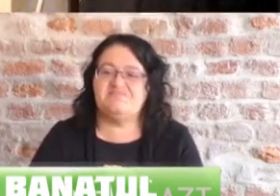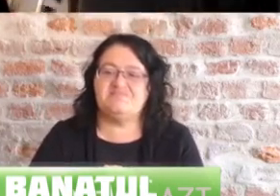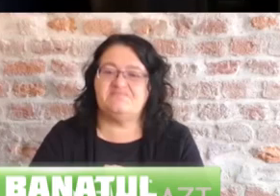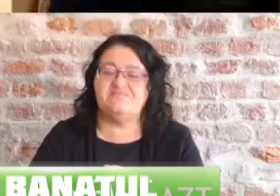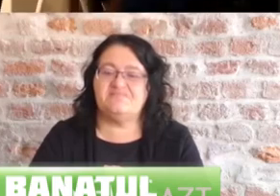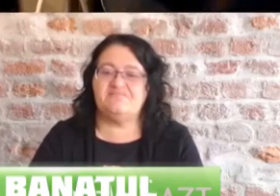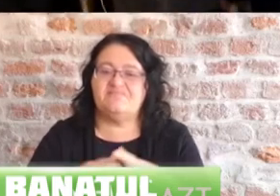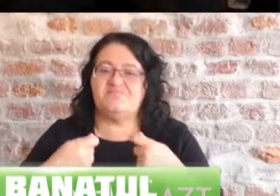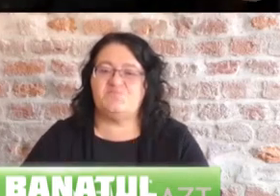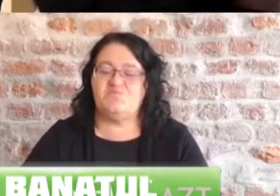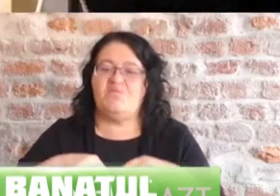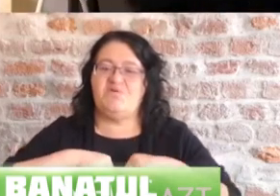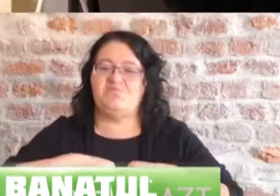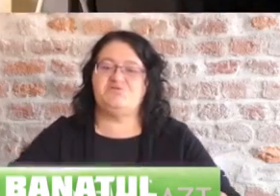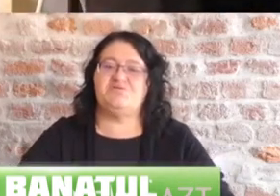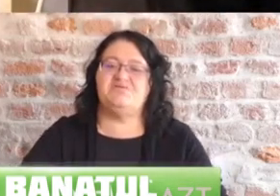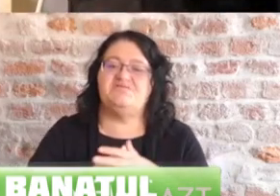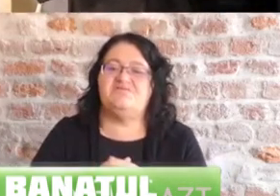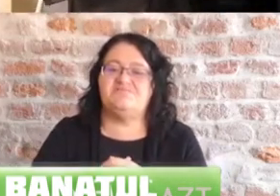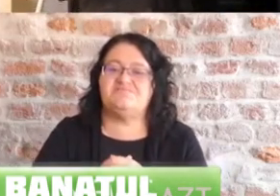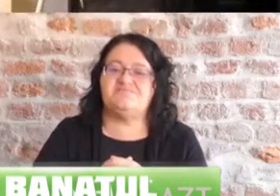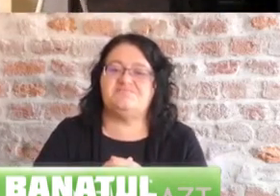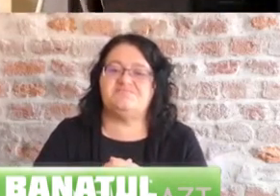Signora Presidente,